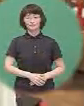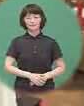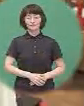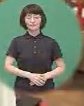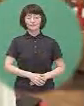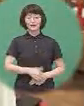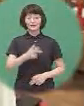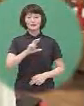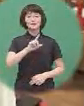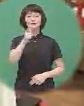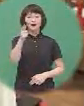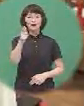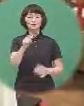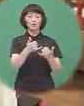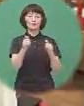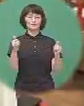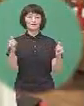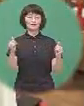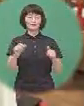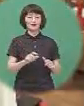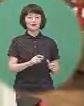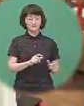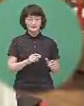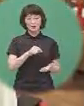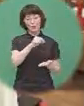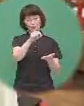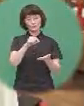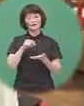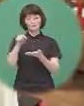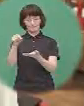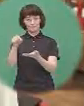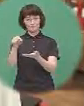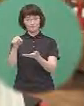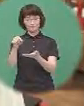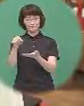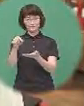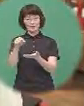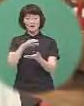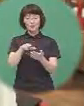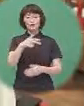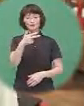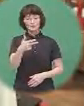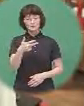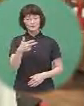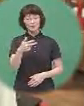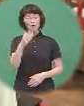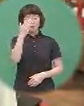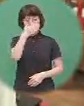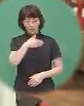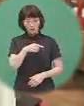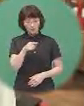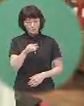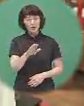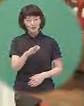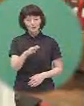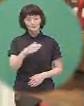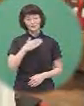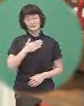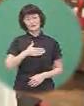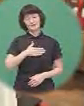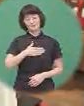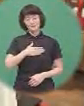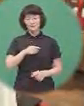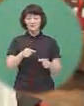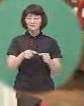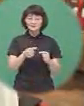市外とか県外にお住まいの方に送っていただけると、郡山市にはこういうものがあるんだっていうことで知ってもらえ